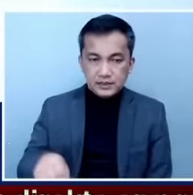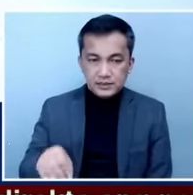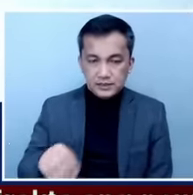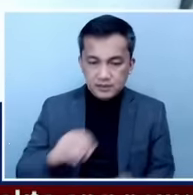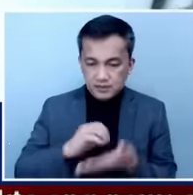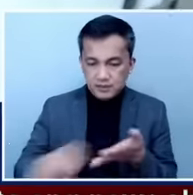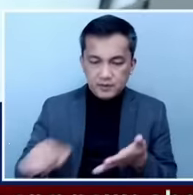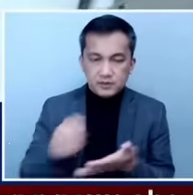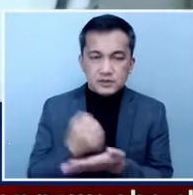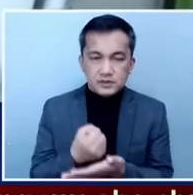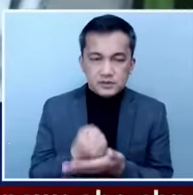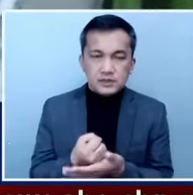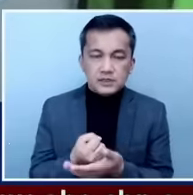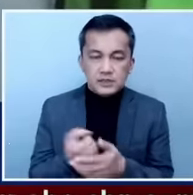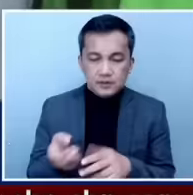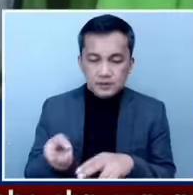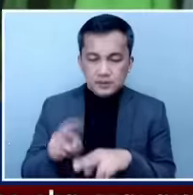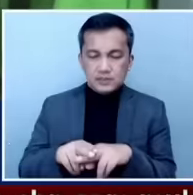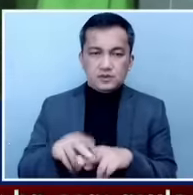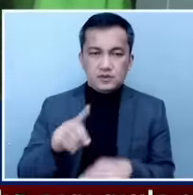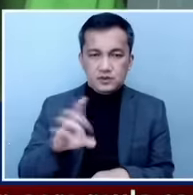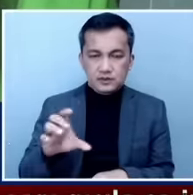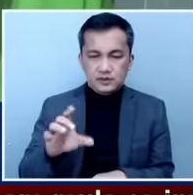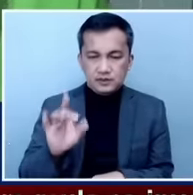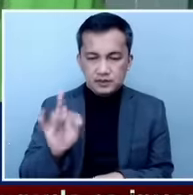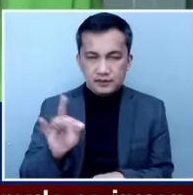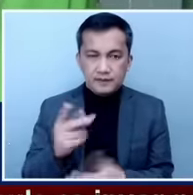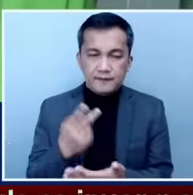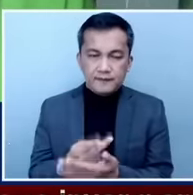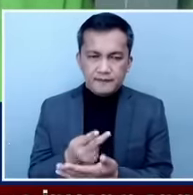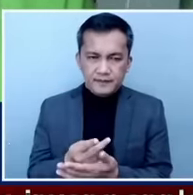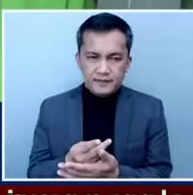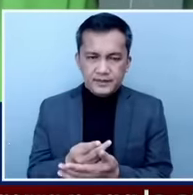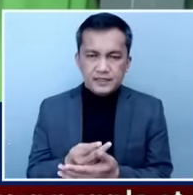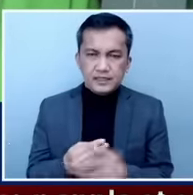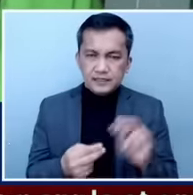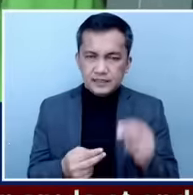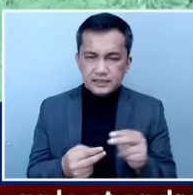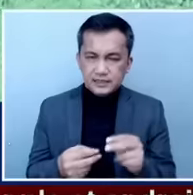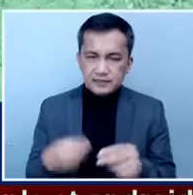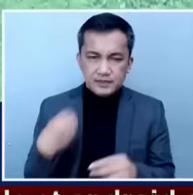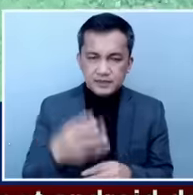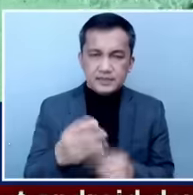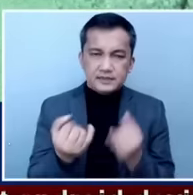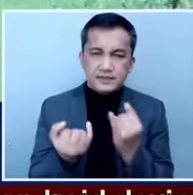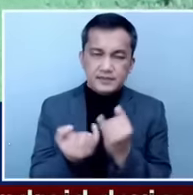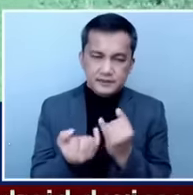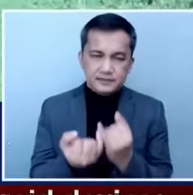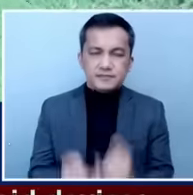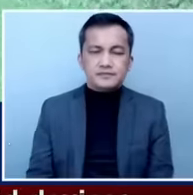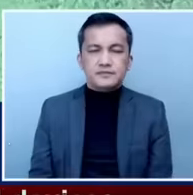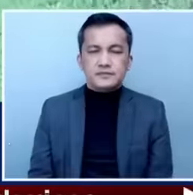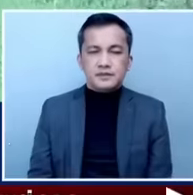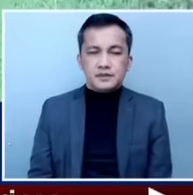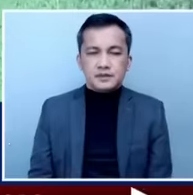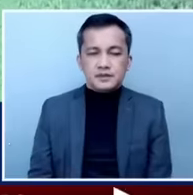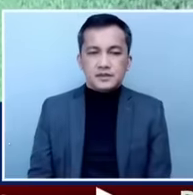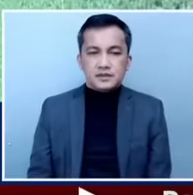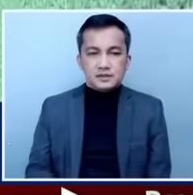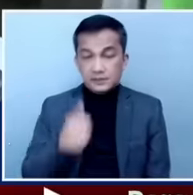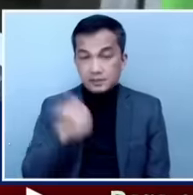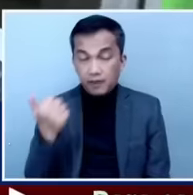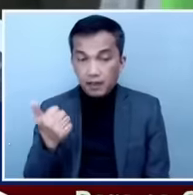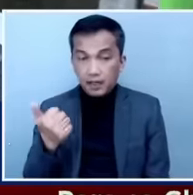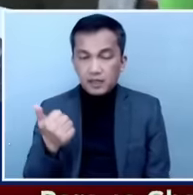sweldo, madadagdaga ng 180 pesos ang kailangan niyang ibigay sa PhilHealth. Bagayaman para sa ilan,